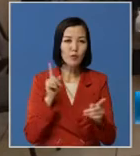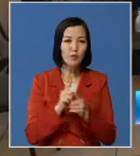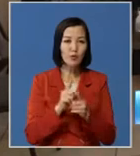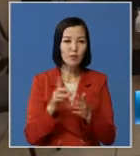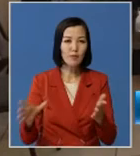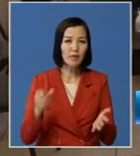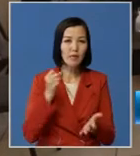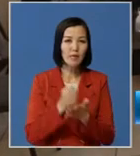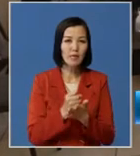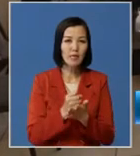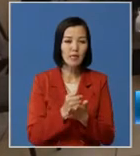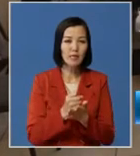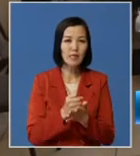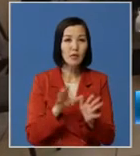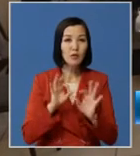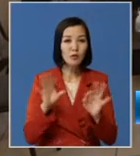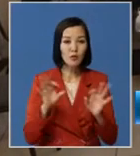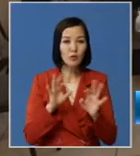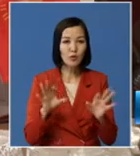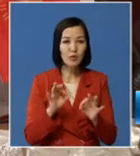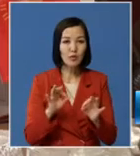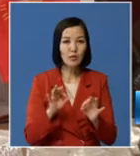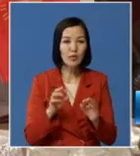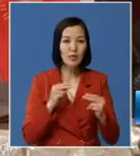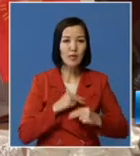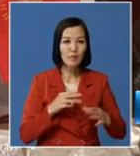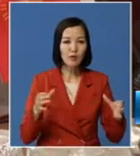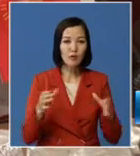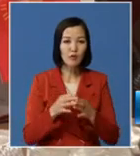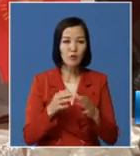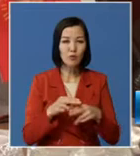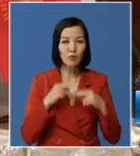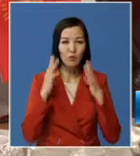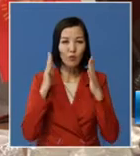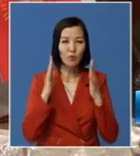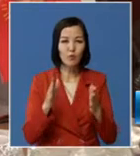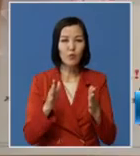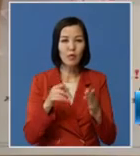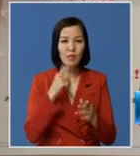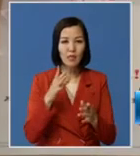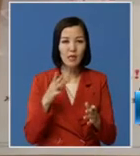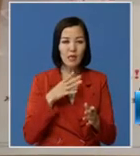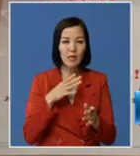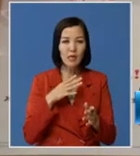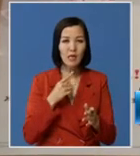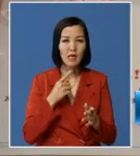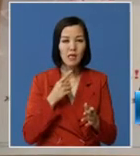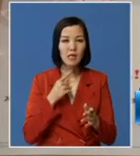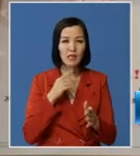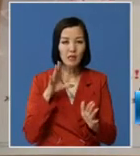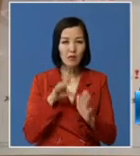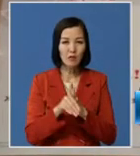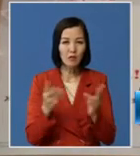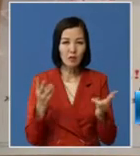кездесіп, кандидаттың бағыттарын кеңінен түсіндірді. Негізі бастамасы еңбек ұжымына көңіл бөлу екенін айтып,